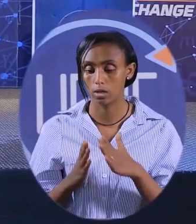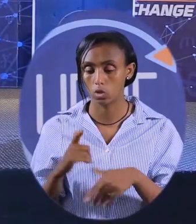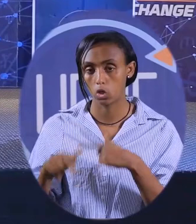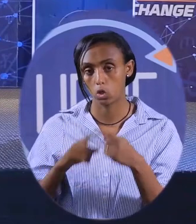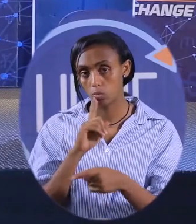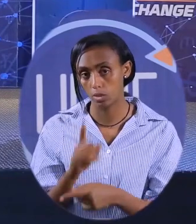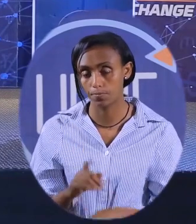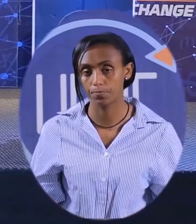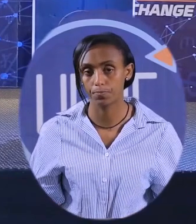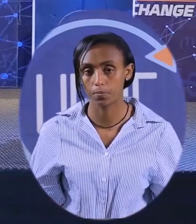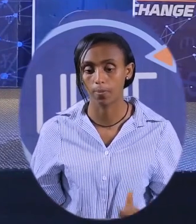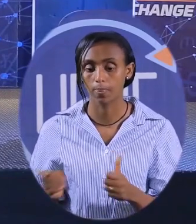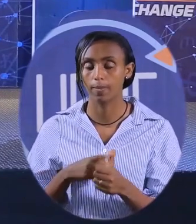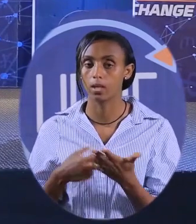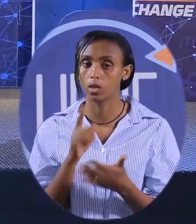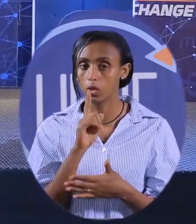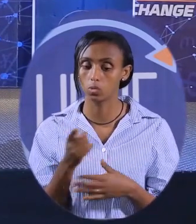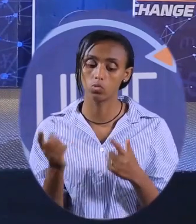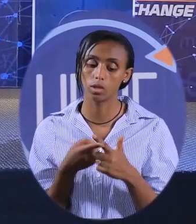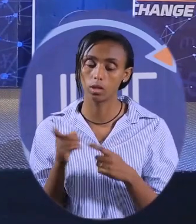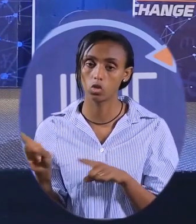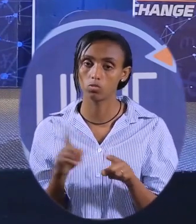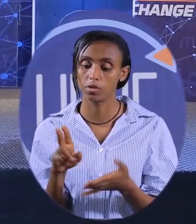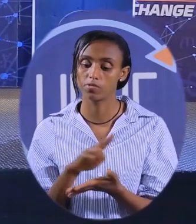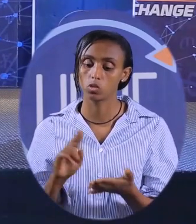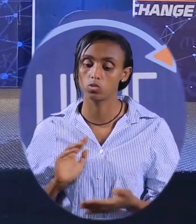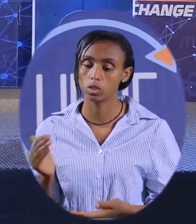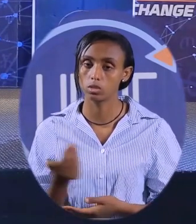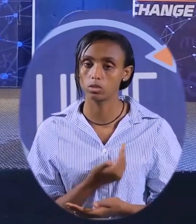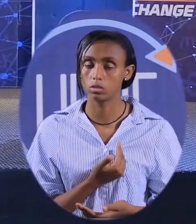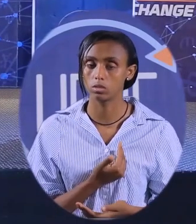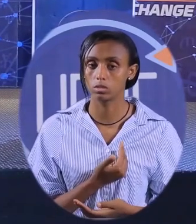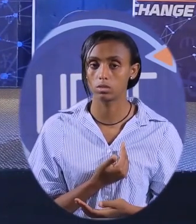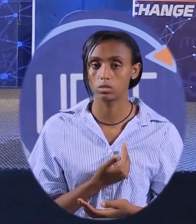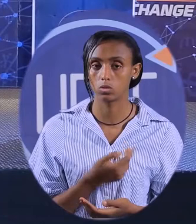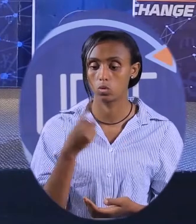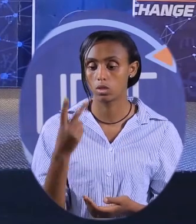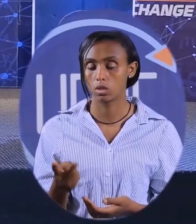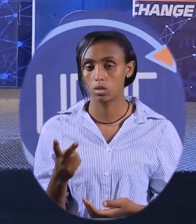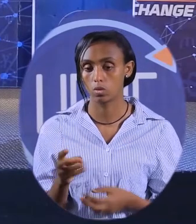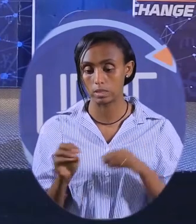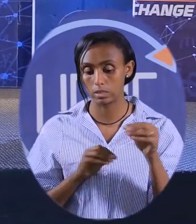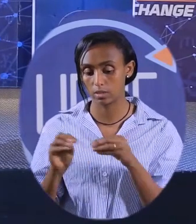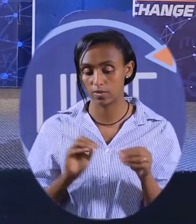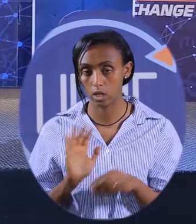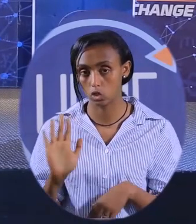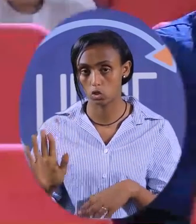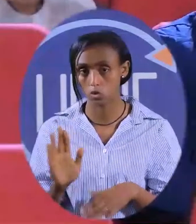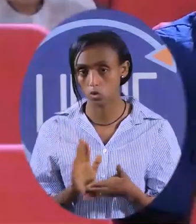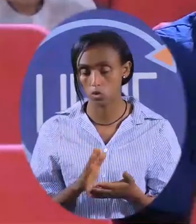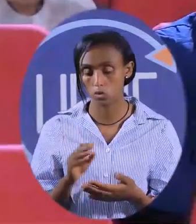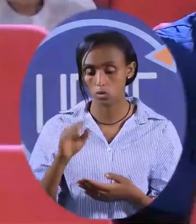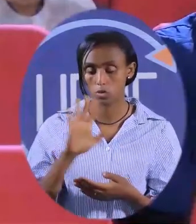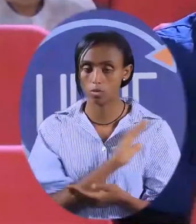ነው? አንደኛው ይሄ ነው። ሁለተኛው ዩኒቨርሲቲዎቻችን ሁለተኛው አክቲቪቲያቸው ከሂውማን